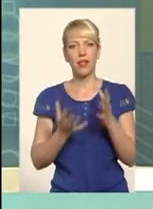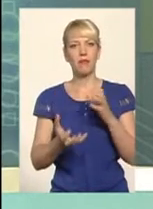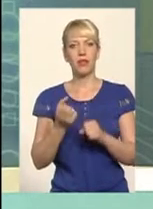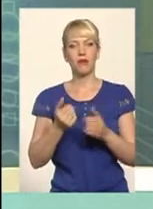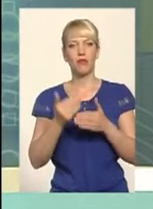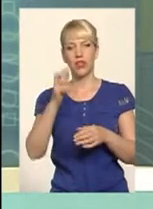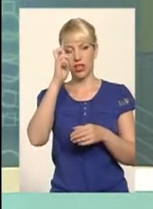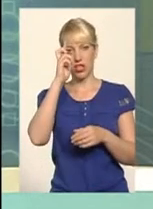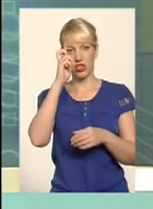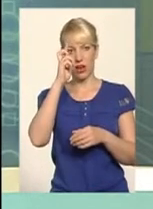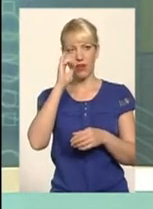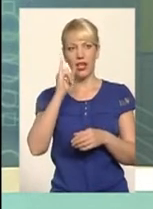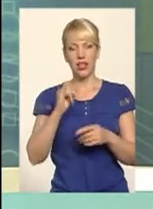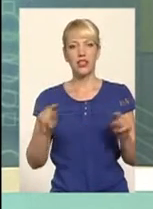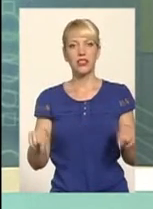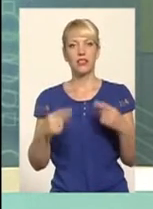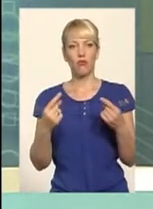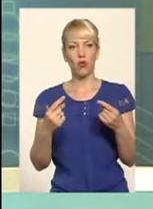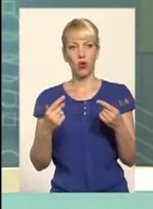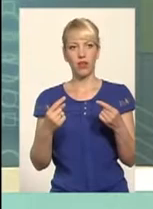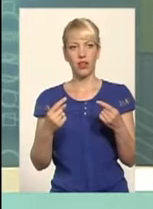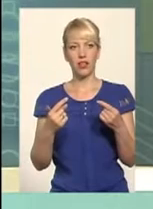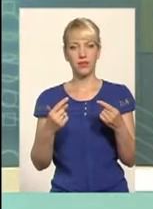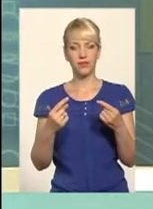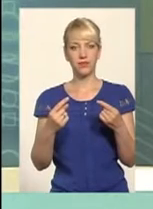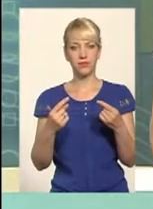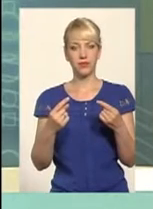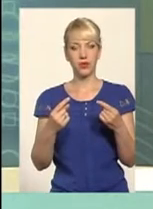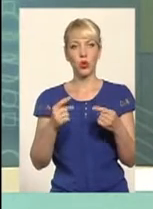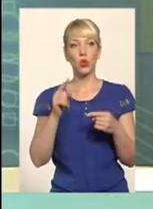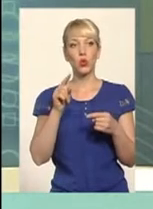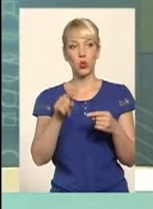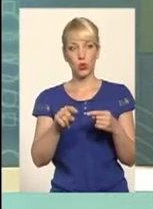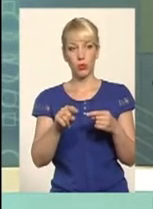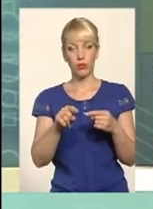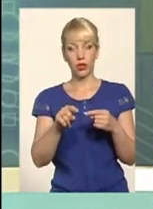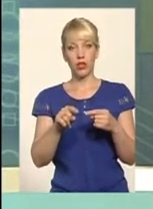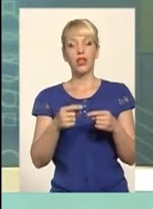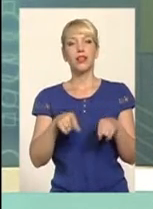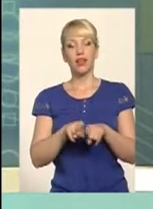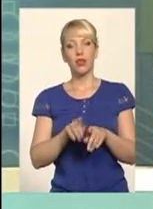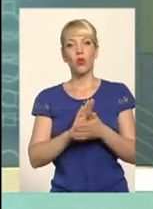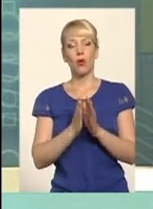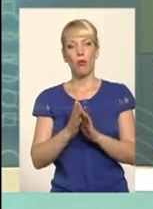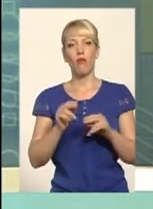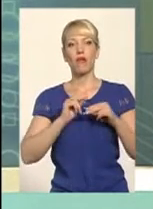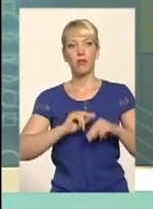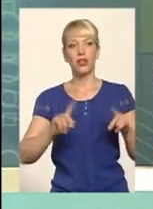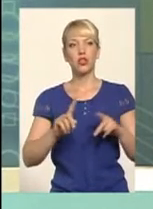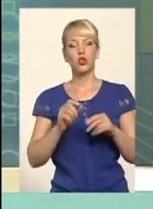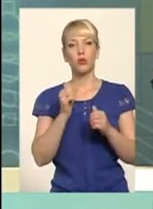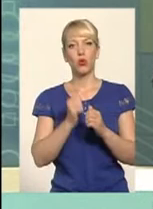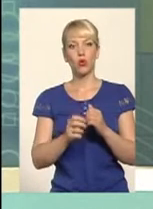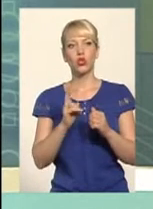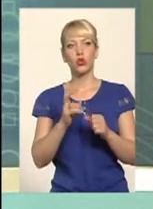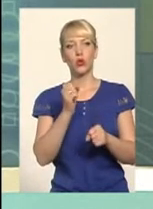від держави і створювали власне ту, такі умови праці, аби кожен,